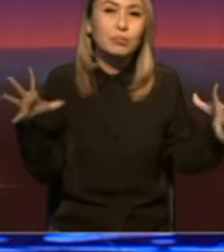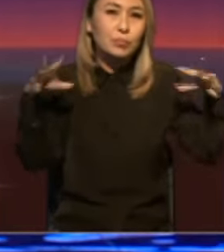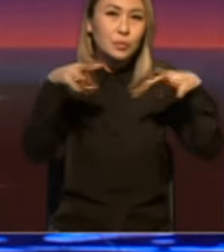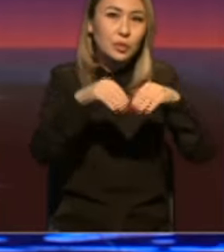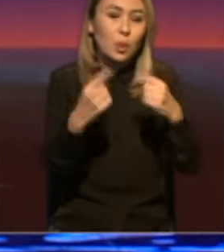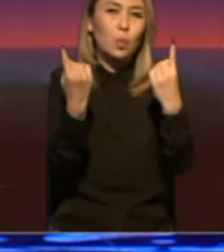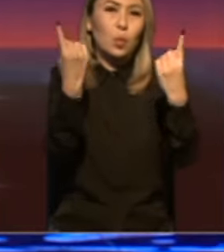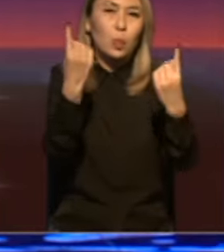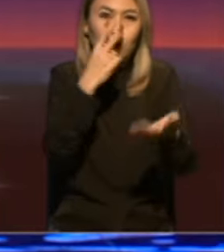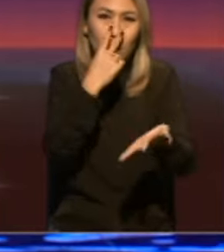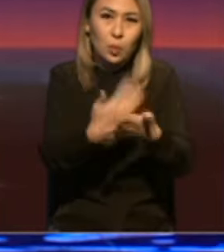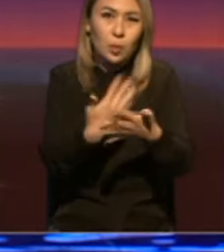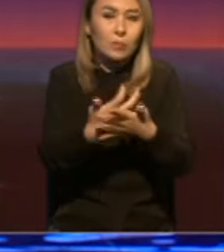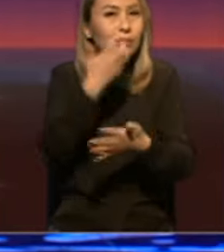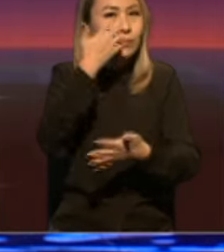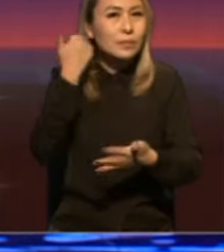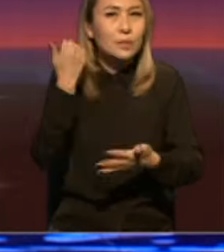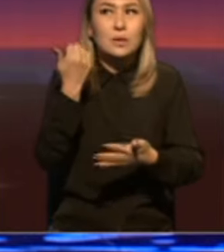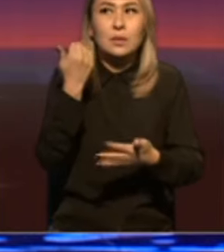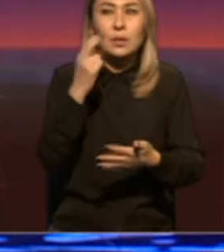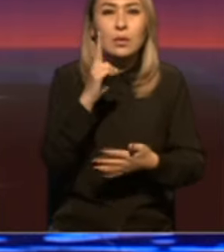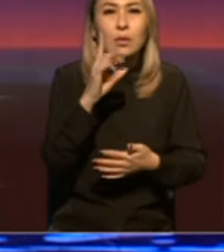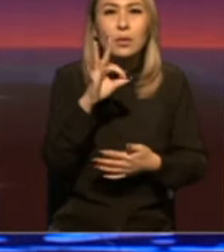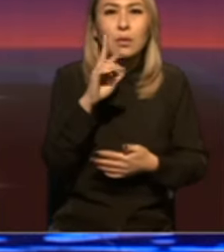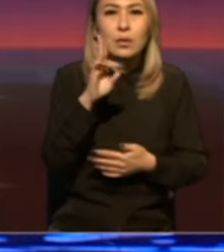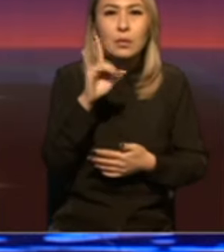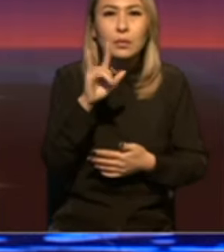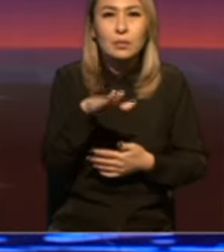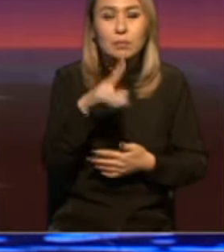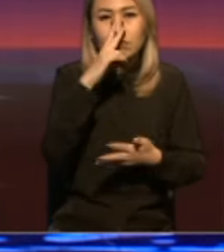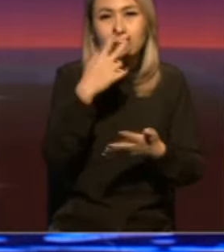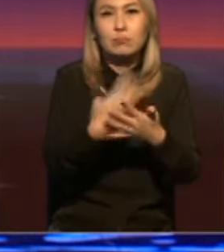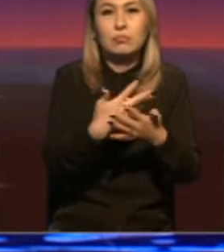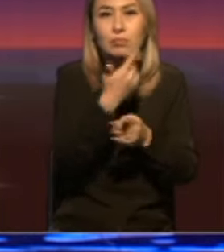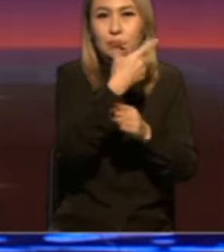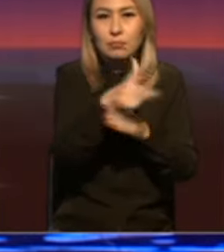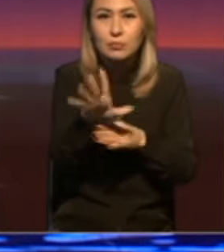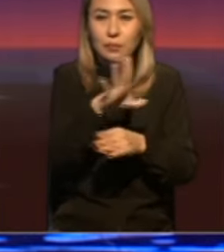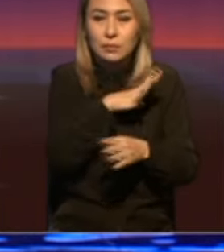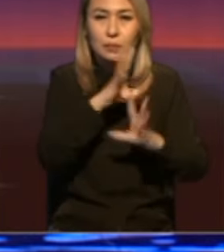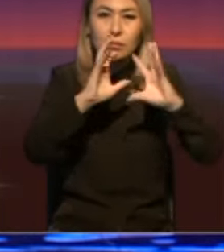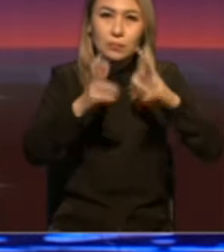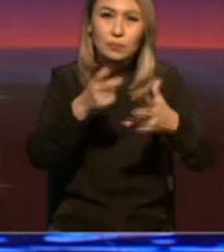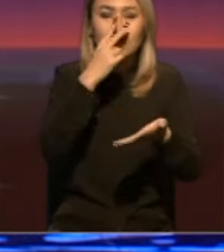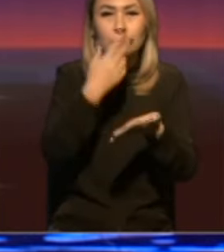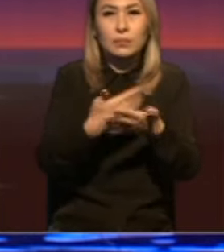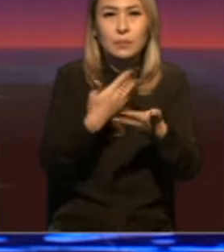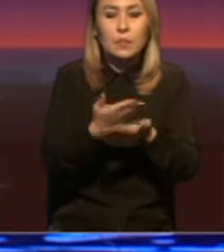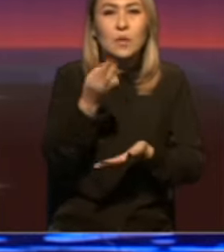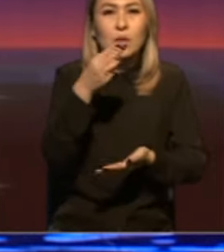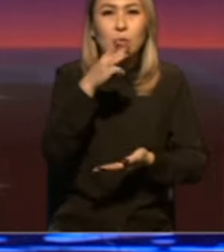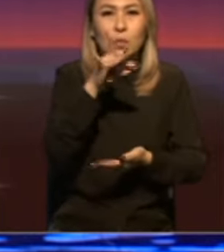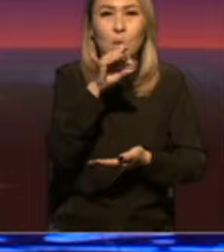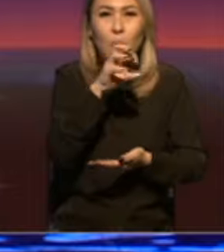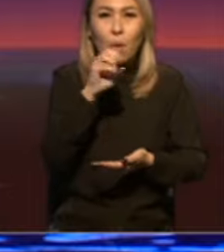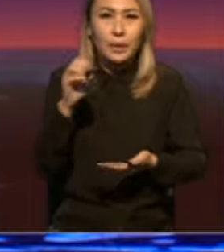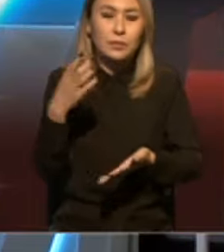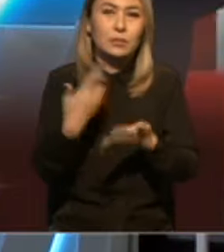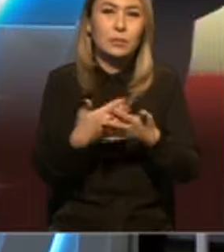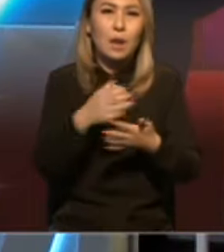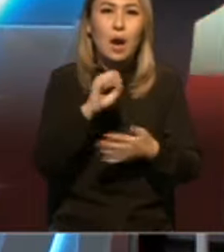үлкен туынды түсірмеске айтты. Қорқыт фильм түсірілді қой. Жоқ, менің ойымша бір масштабты, бір әлемге көрсететіндей, жаңа Троя сияқты деңгейдегі